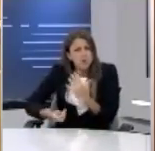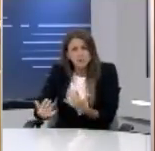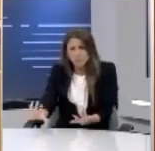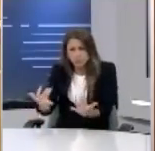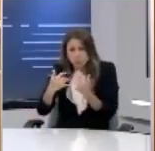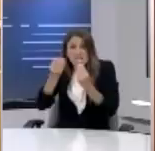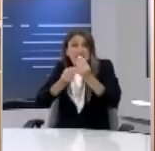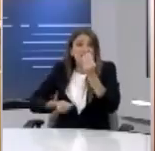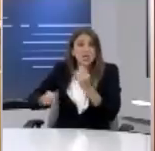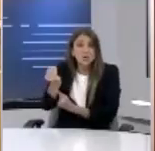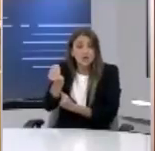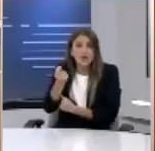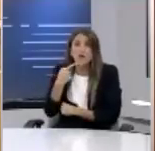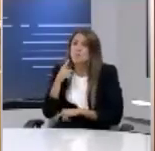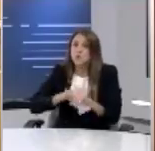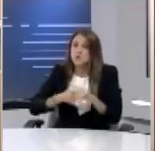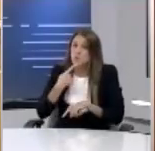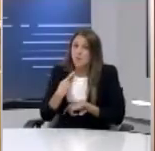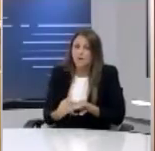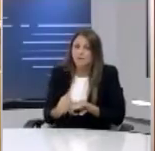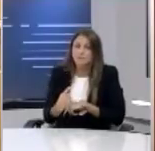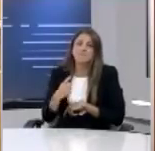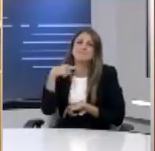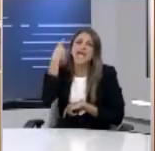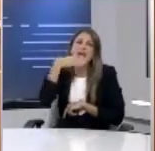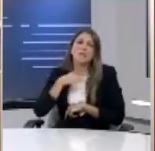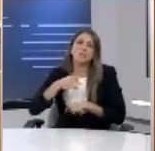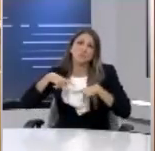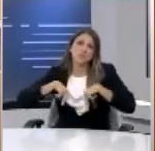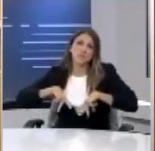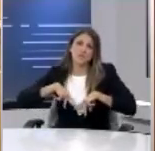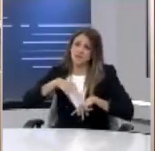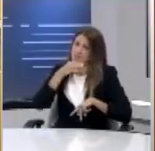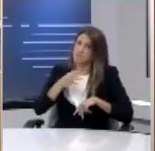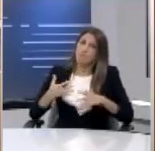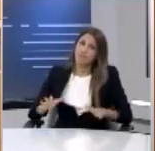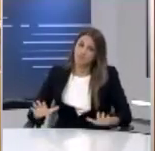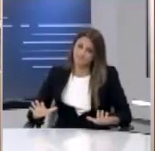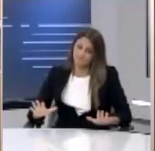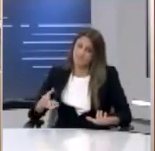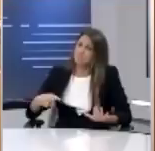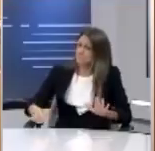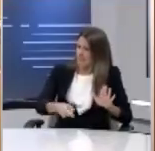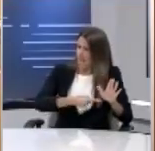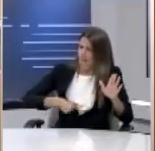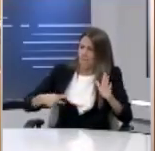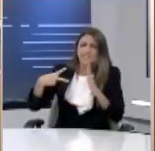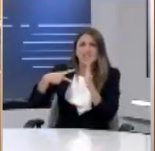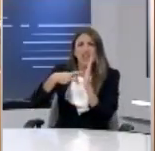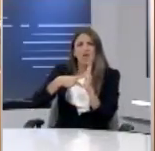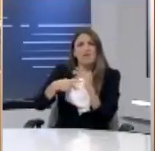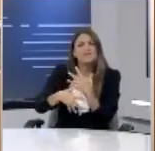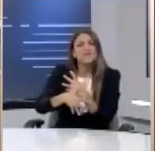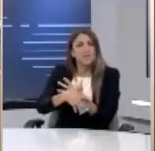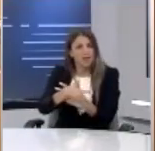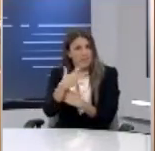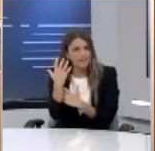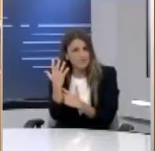Εμείς, κυρίες και κύριοι βουλευτές, το 2015 δεν είχαμε 300 την